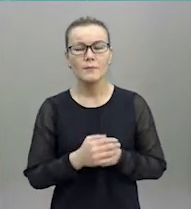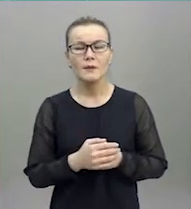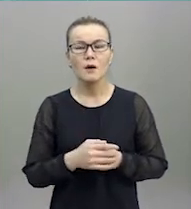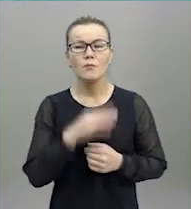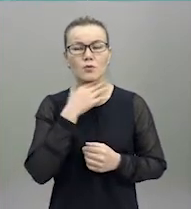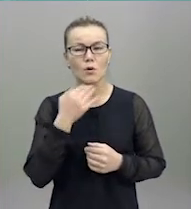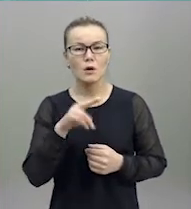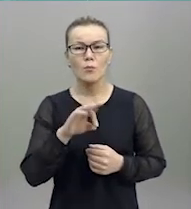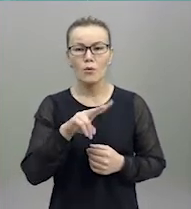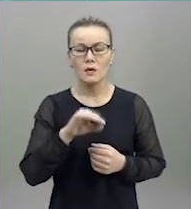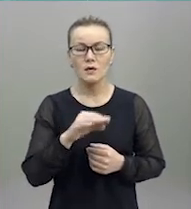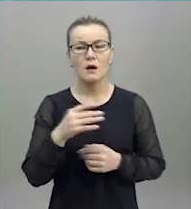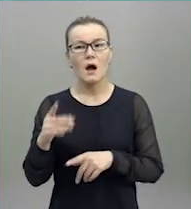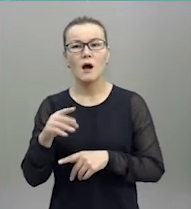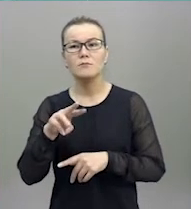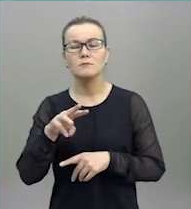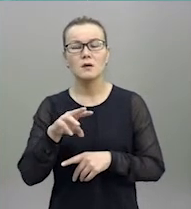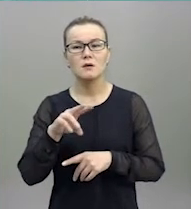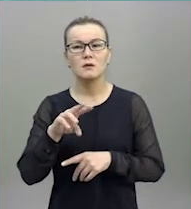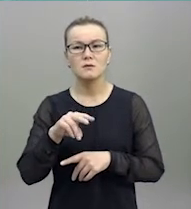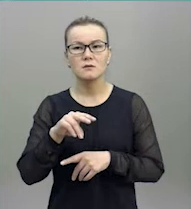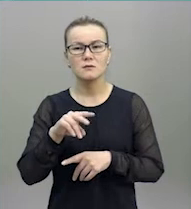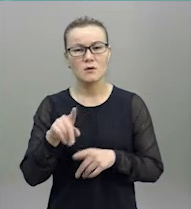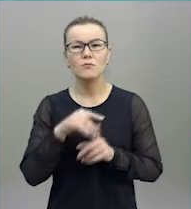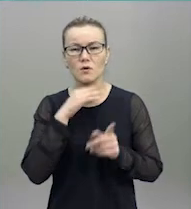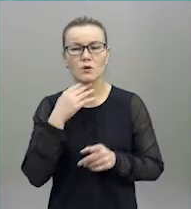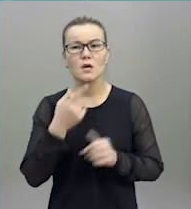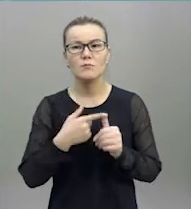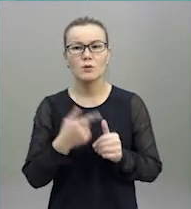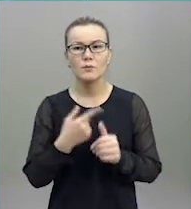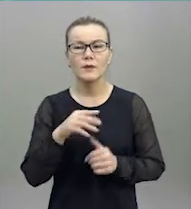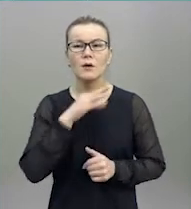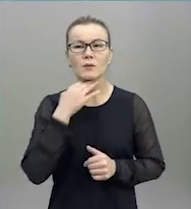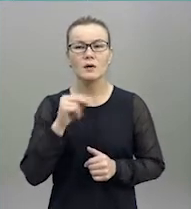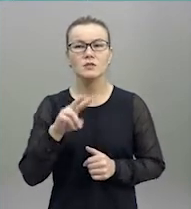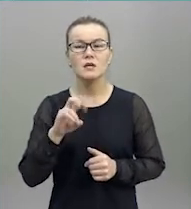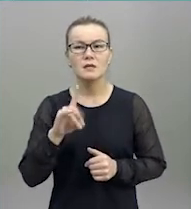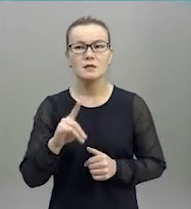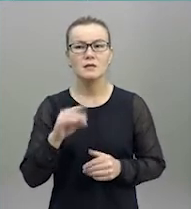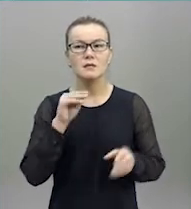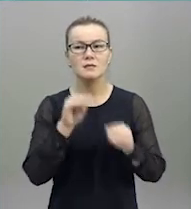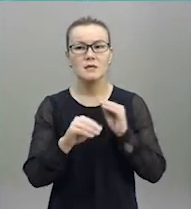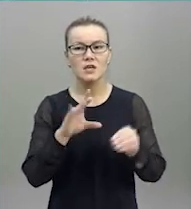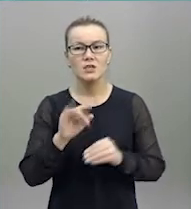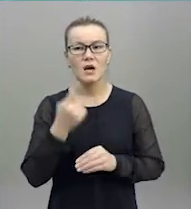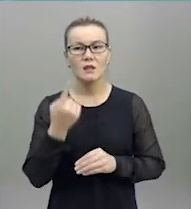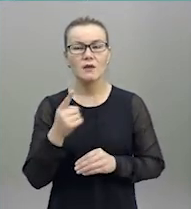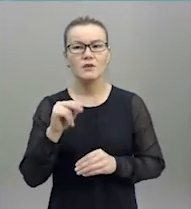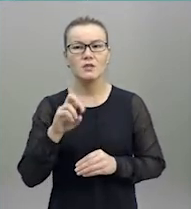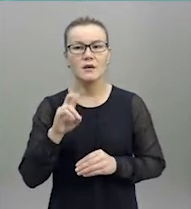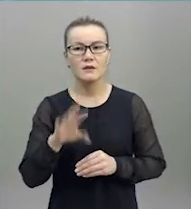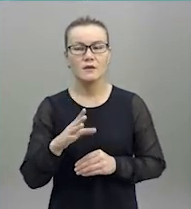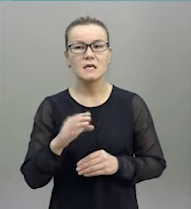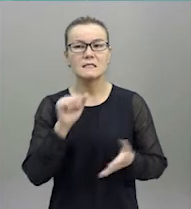имен то есть много имен и многочлен со стоящей за за членом стандартного вида